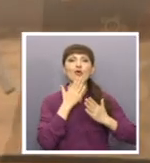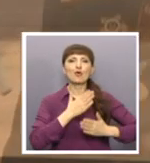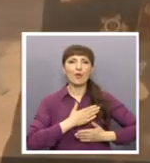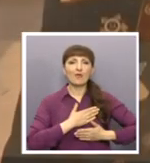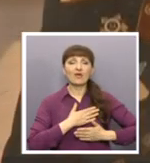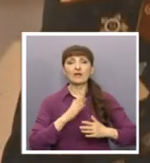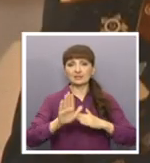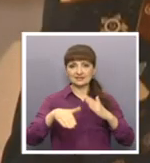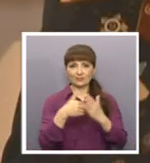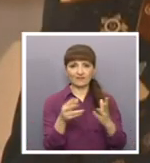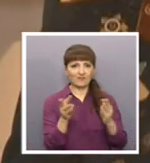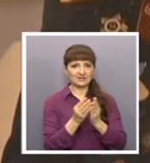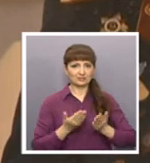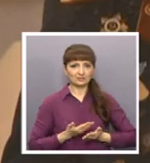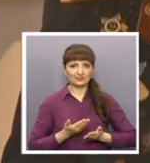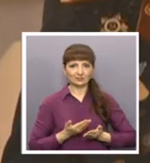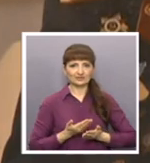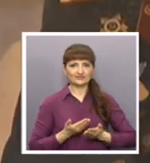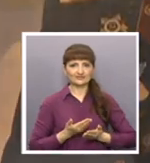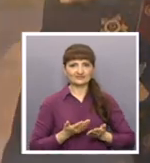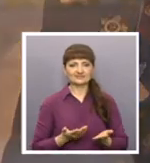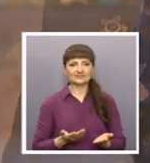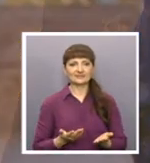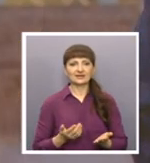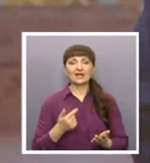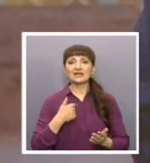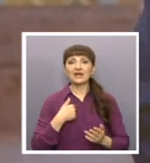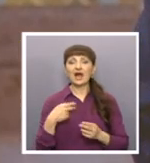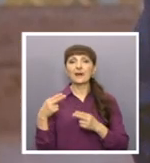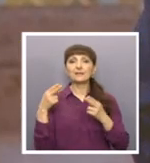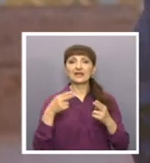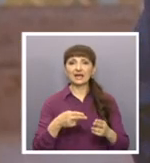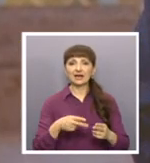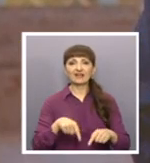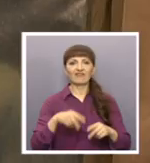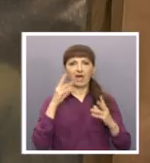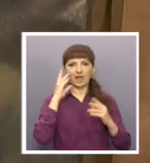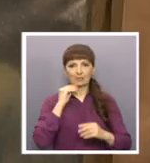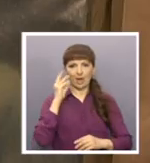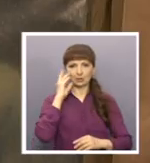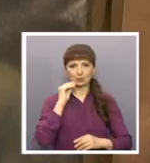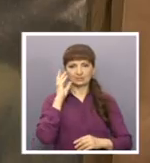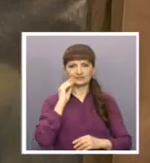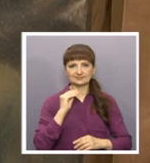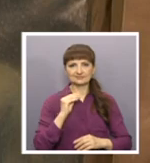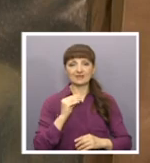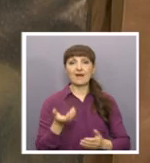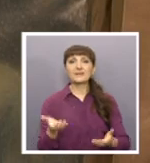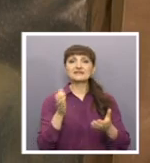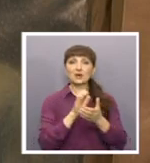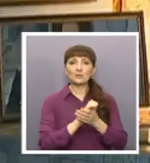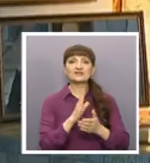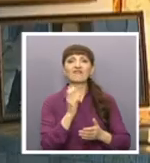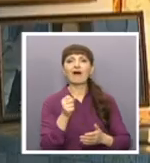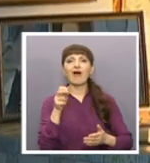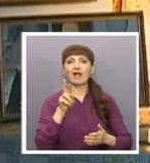которой он по сей день. Значит, приехал в Алмату, познакомился с Валей,